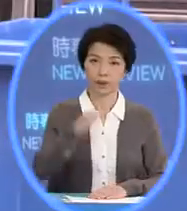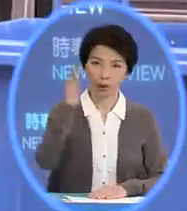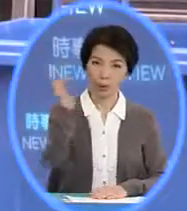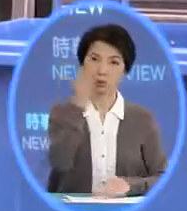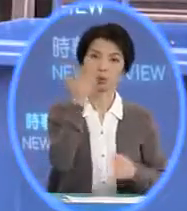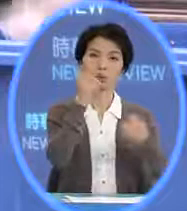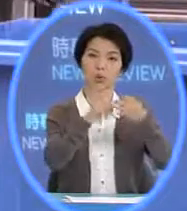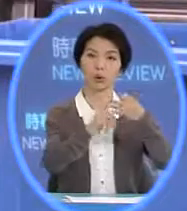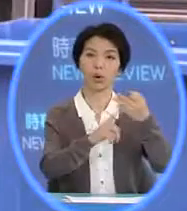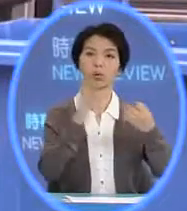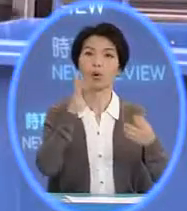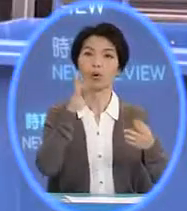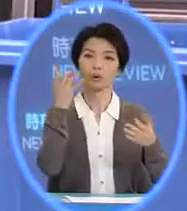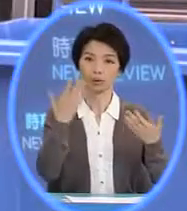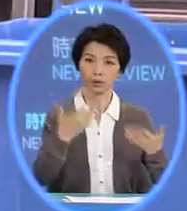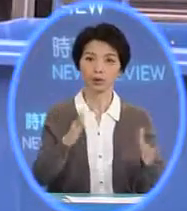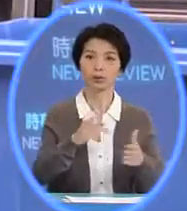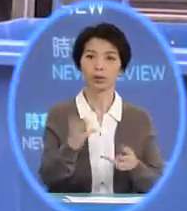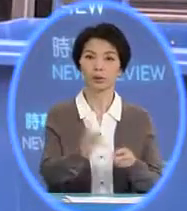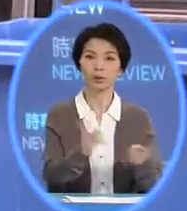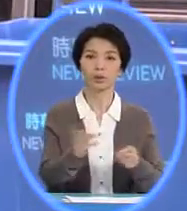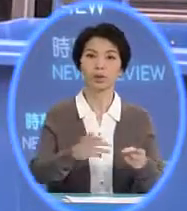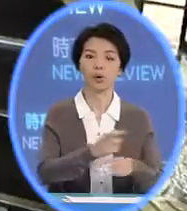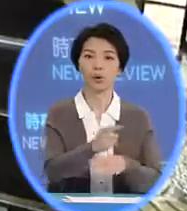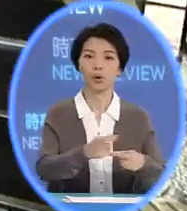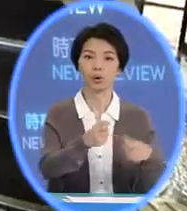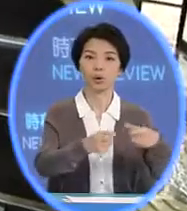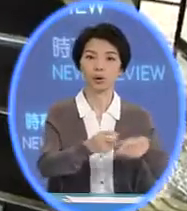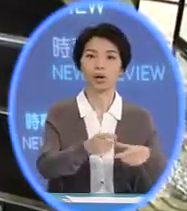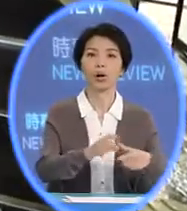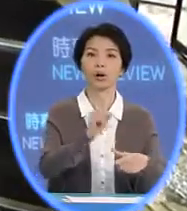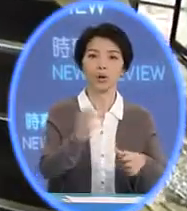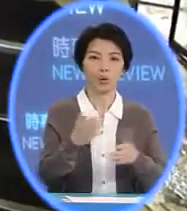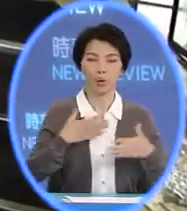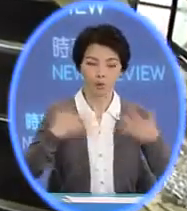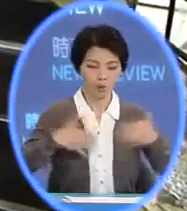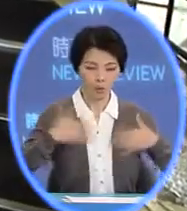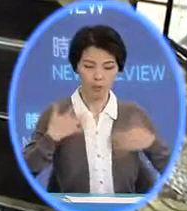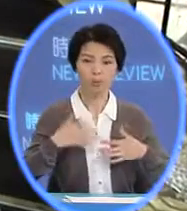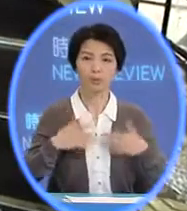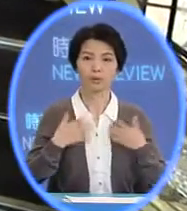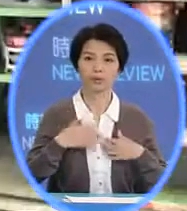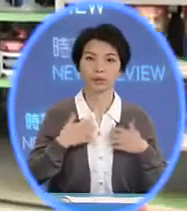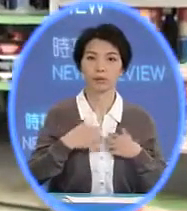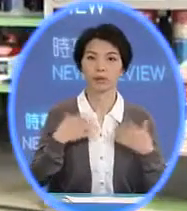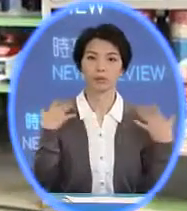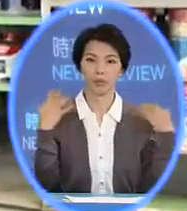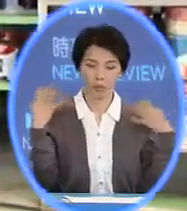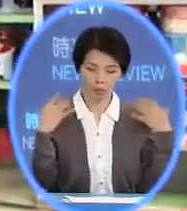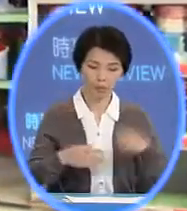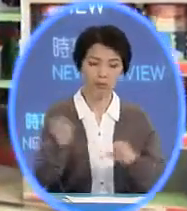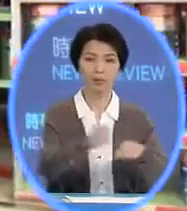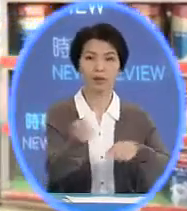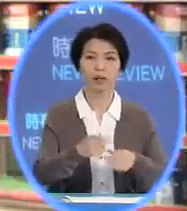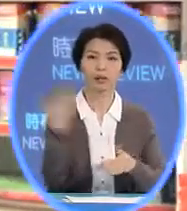山竹吹襲澳門過後，受水浸影響的店鋪負責人忙於清理。他們說這次的災情沒有去年天鴿那麼嚴